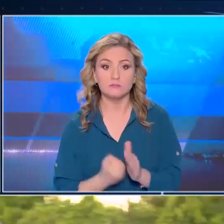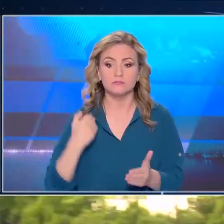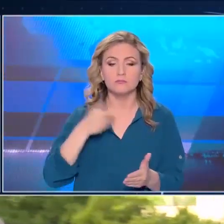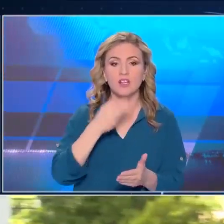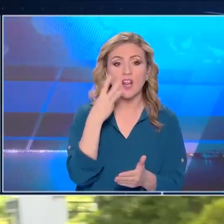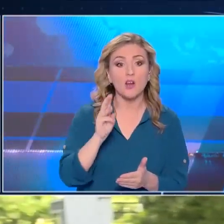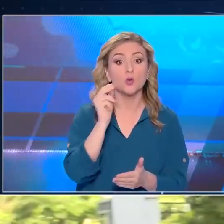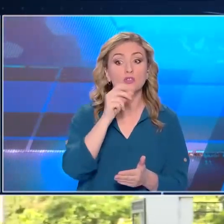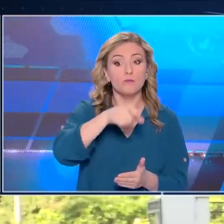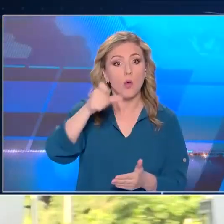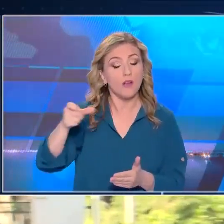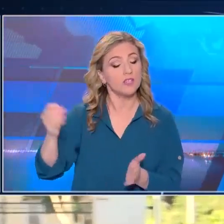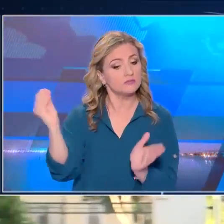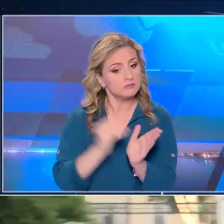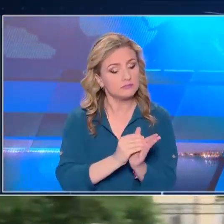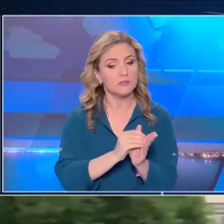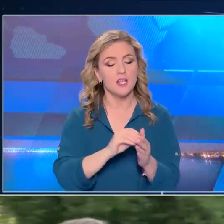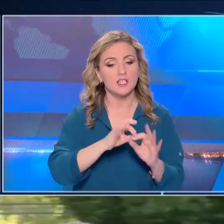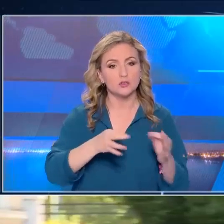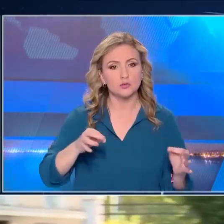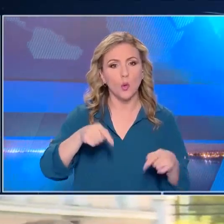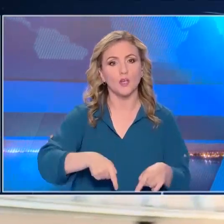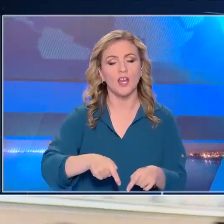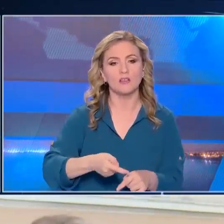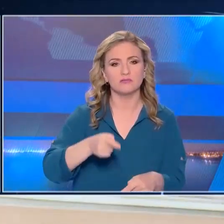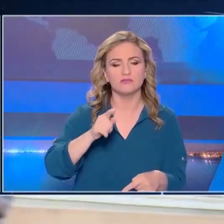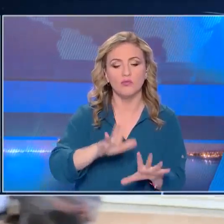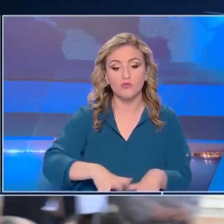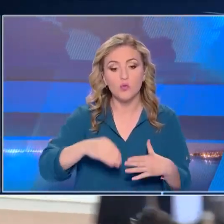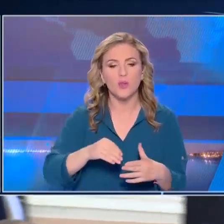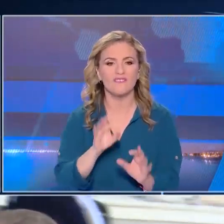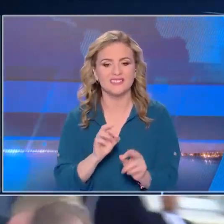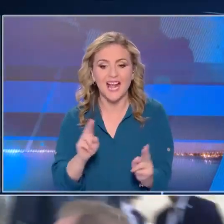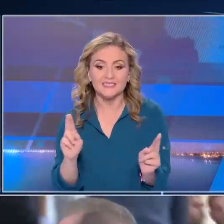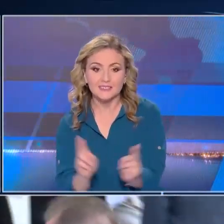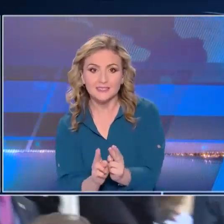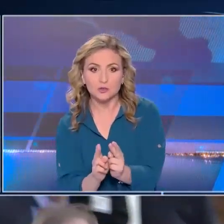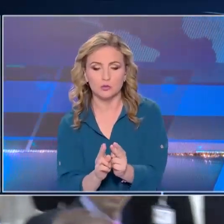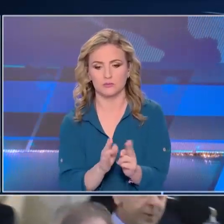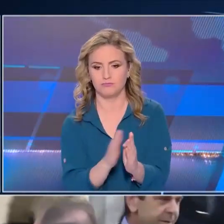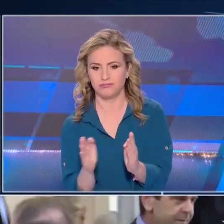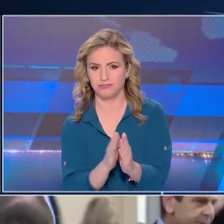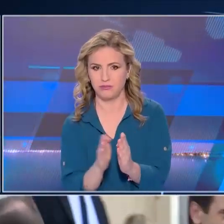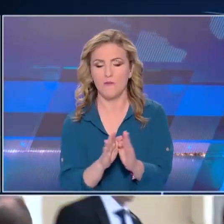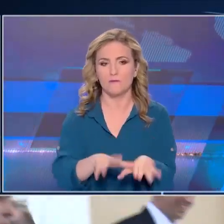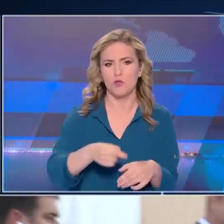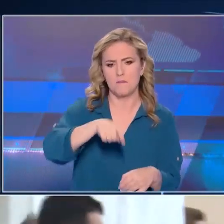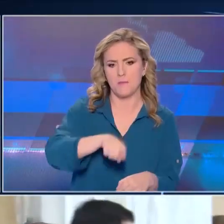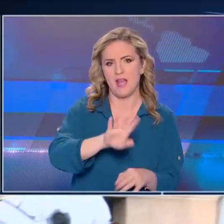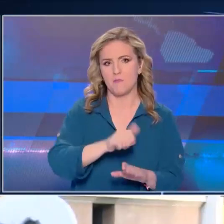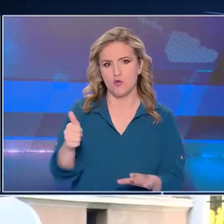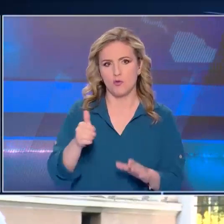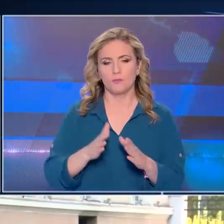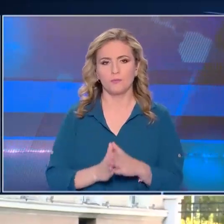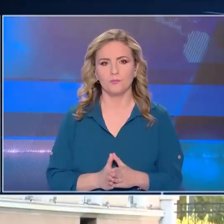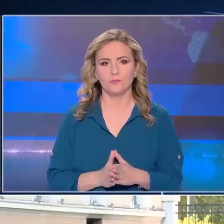τους 300 βουλευτές αυτής της Βουλής, της πολύ βραχύβιας διάρκεια Βουλής Ευλαμπία.